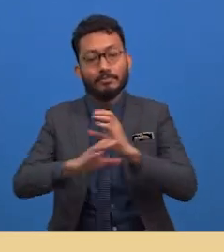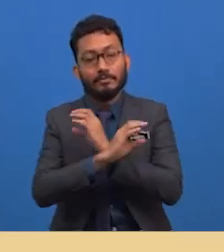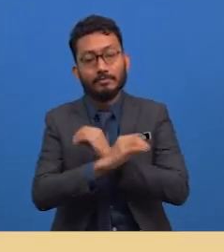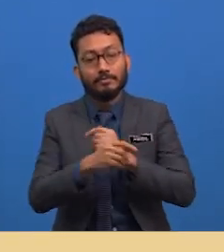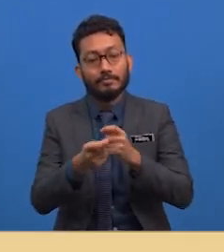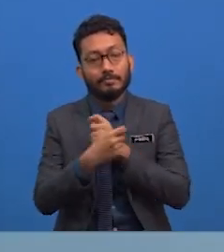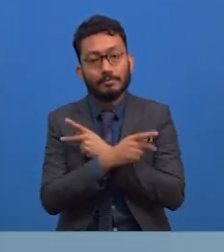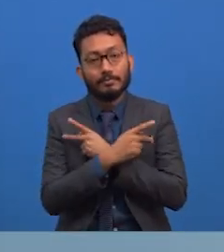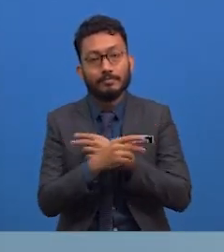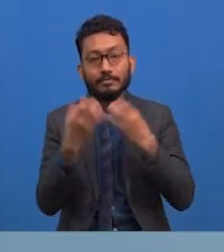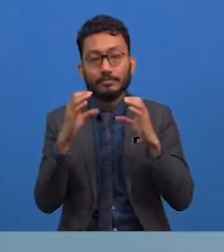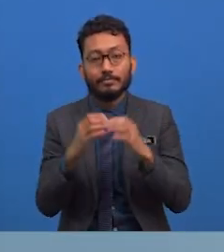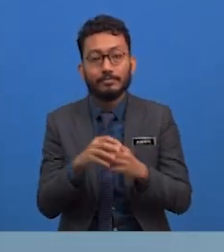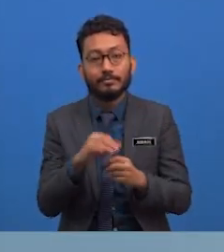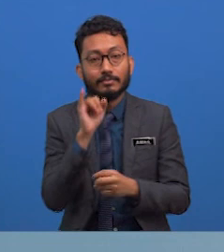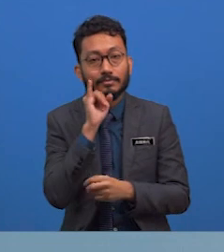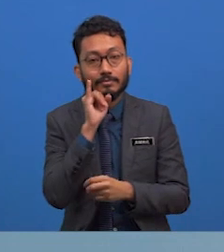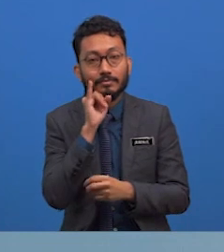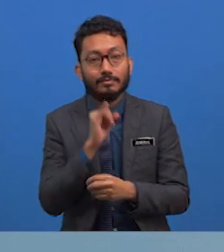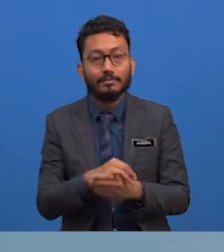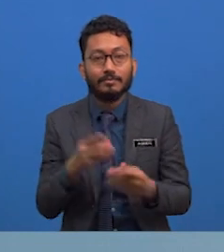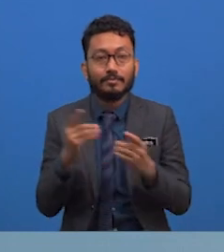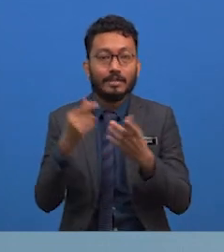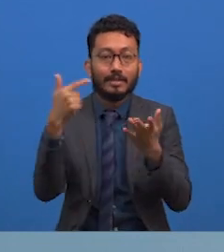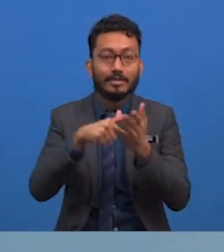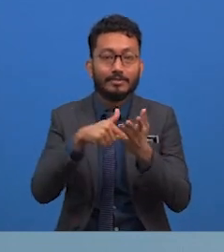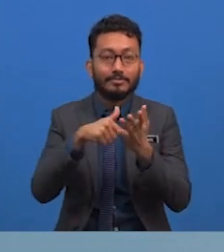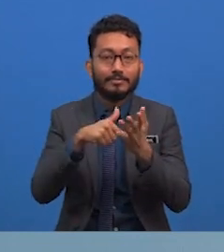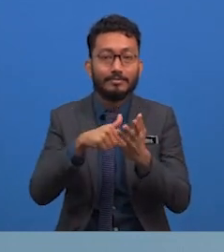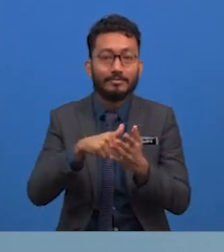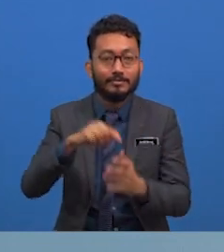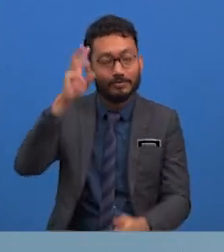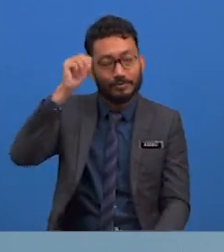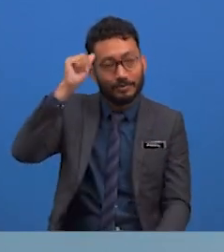Cikgu Izian. Sehingga bertemu lagi. Assalamualaikum.